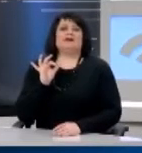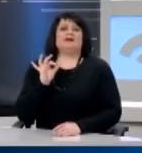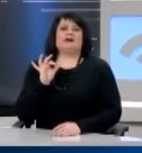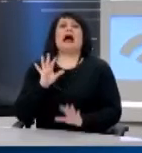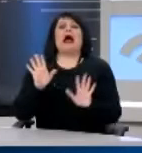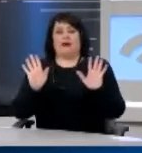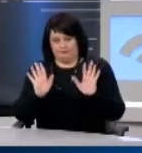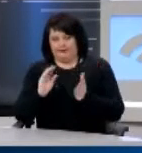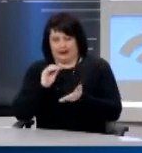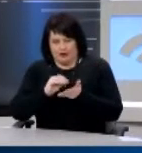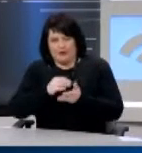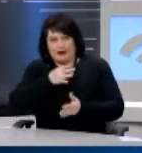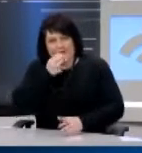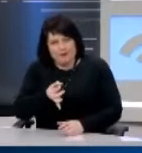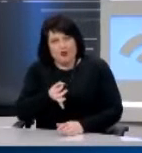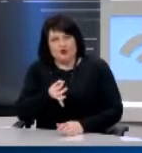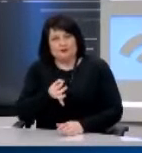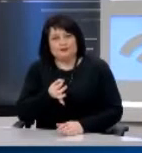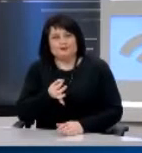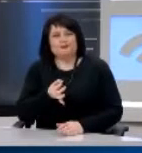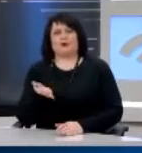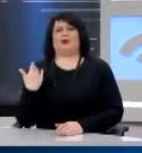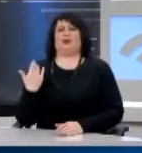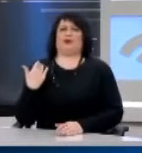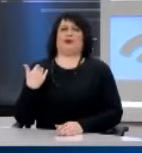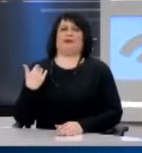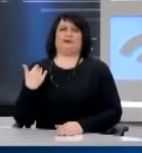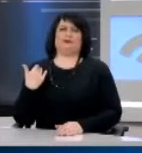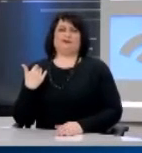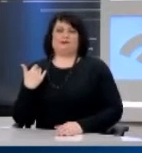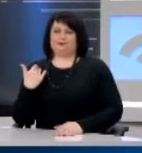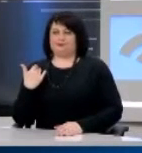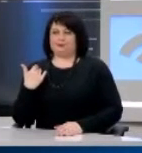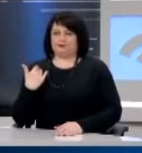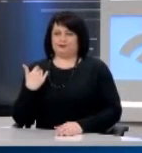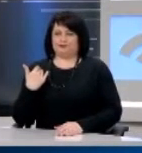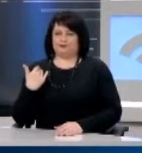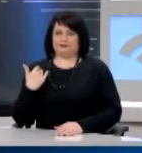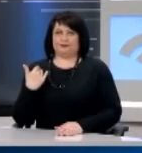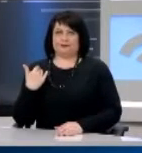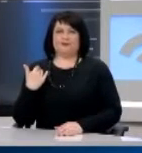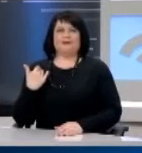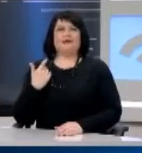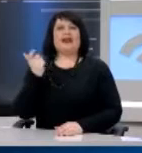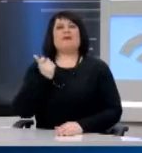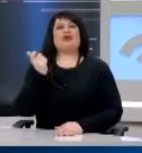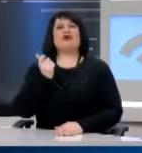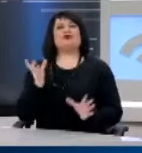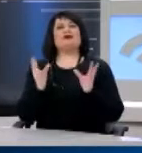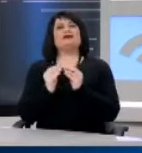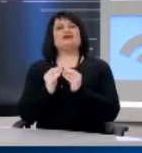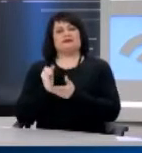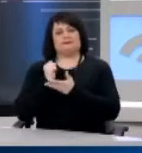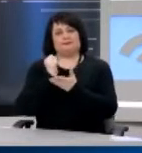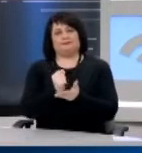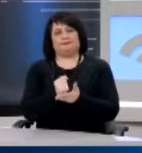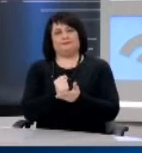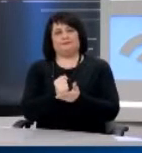ότι ενώ μέχρι πρότινος η επιδότηση αυτή για τους παιδικούς, τα vouchers αυτά αφορούσαν